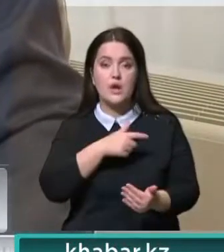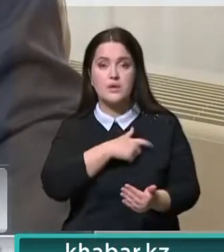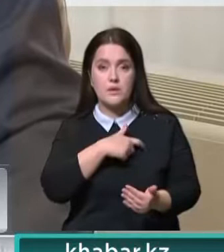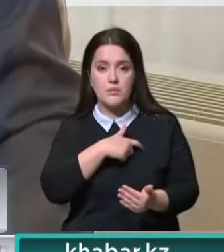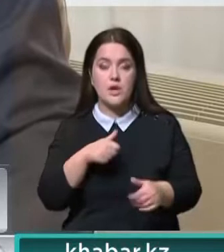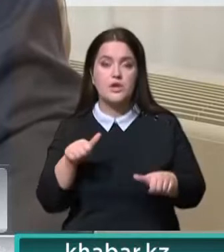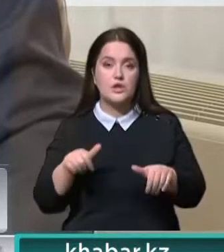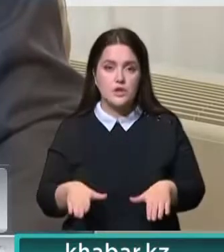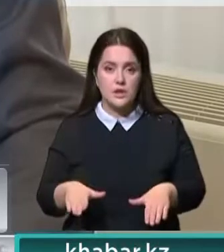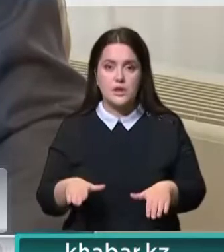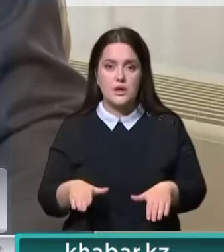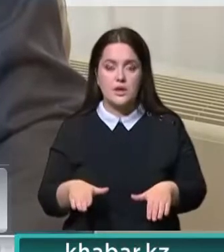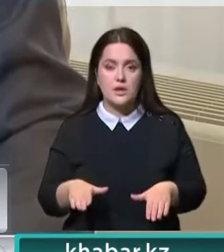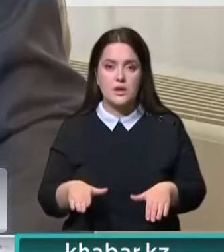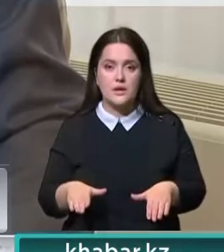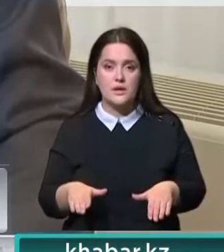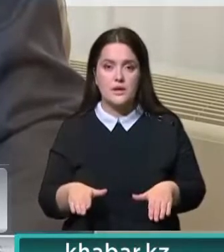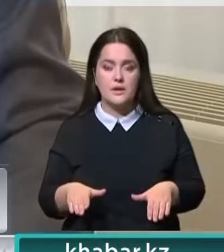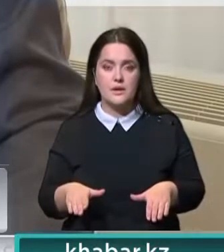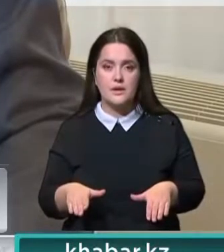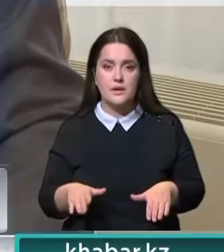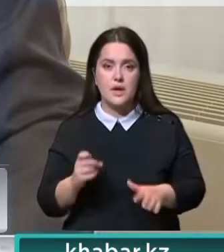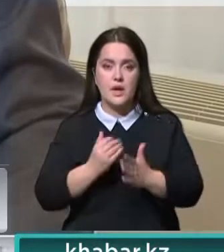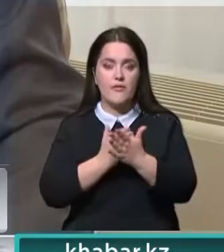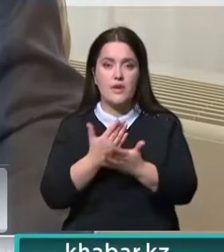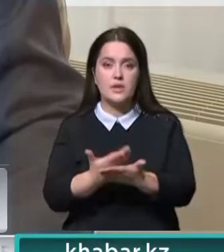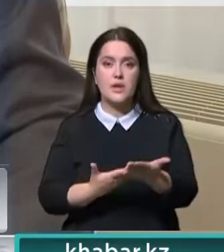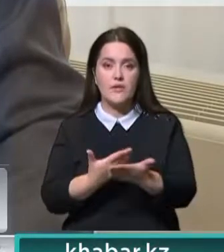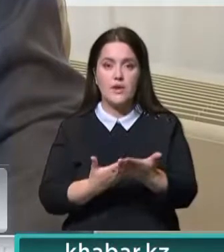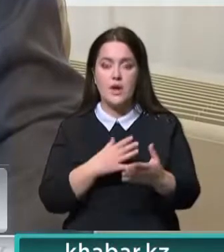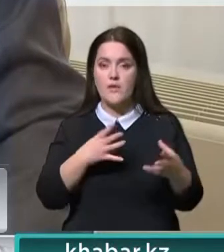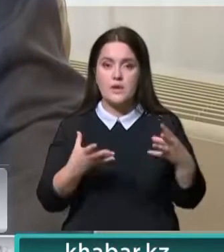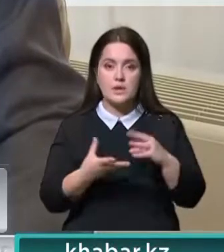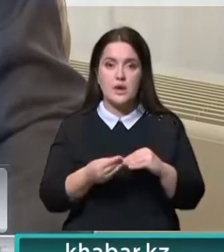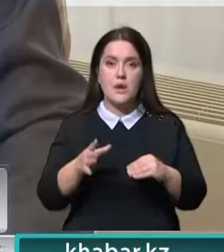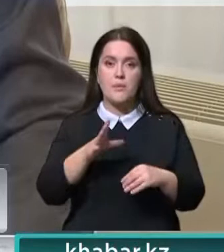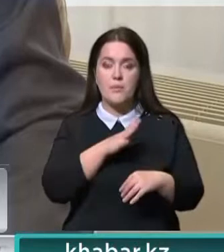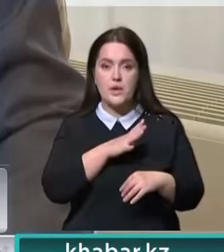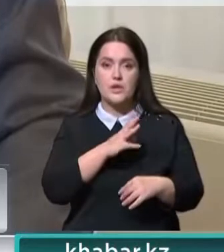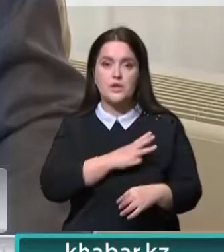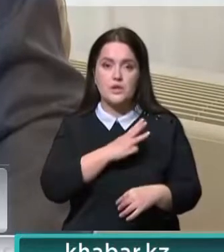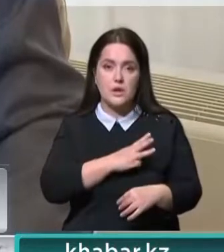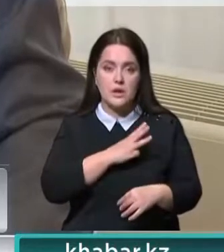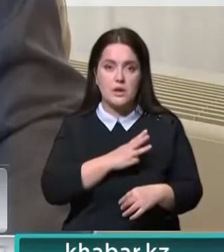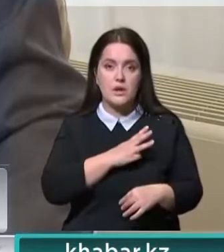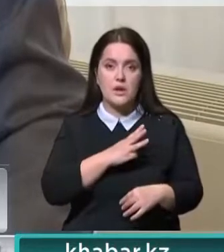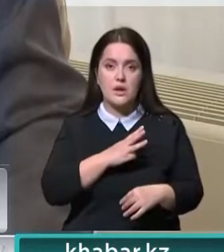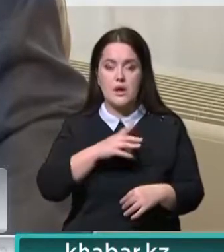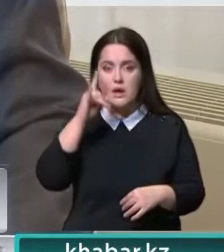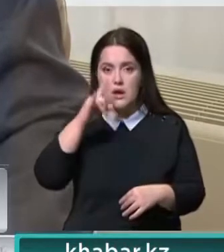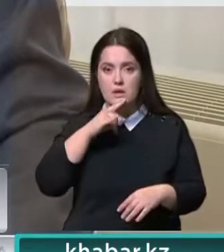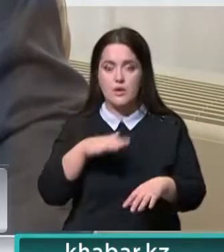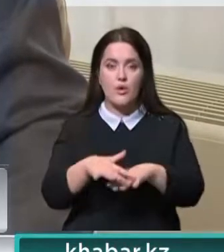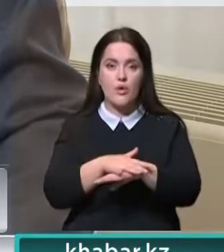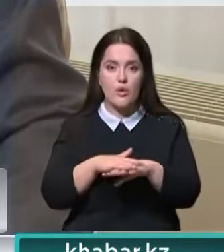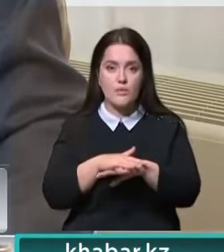приняли решение, это не келейное решение депутатов Верховного Совета, это в целом было веяние и желание казахстанского общества